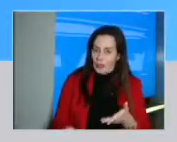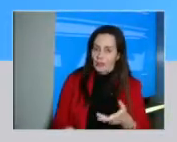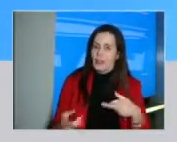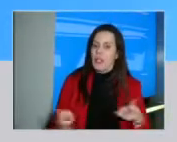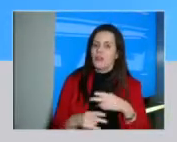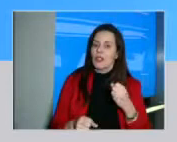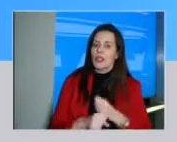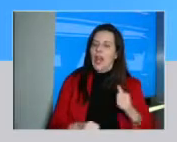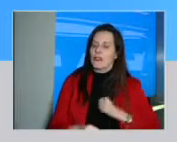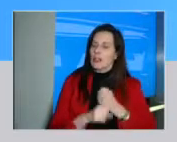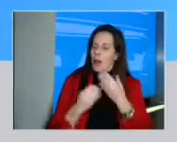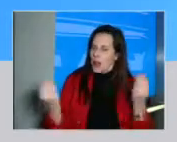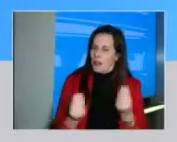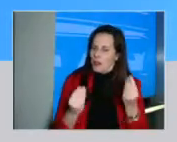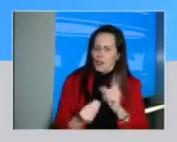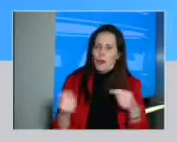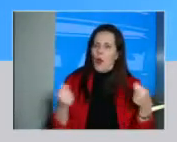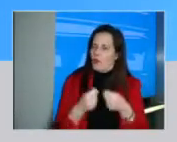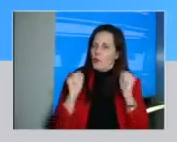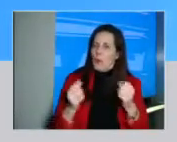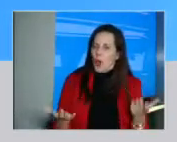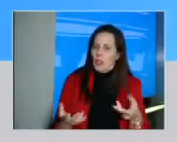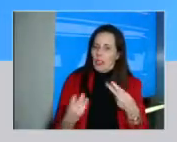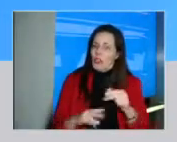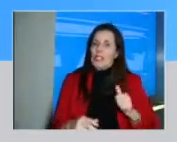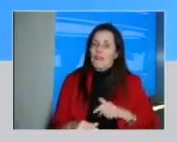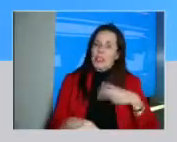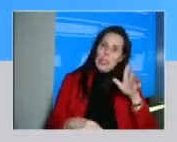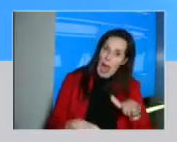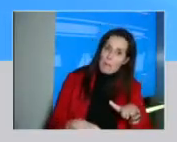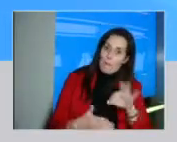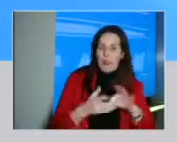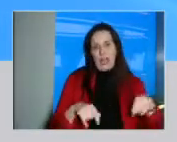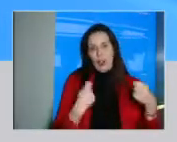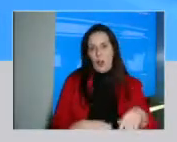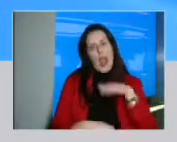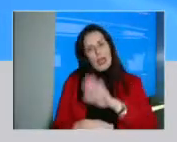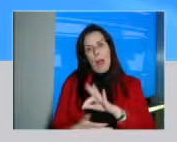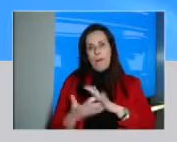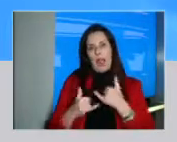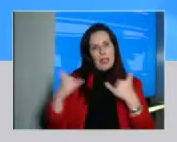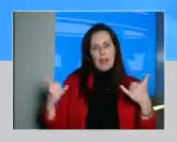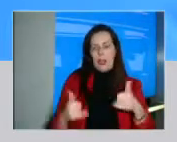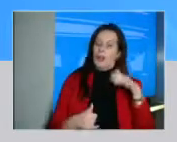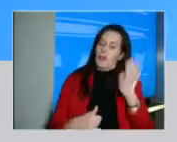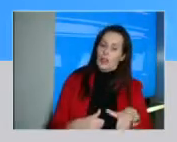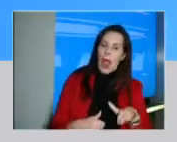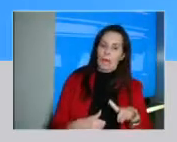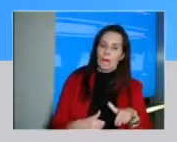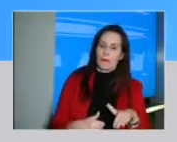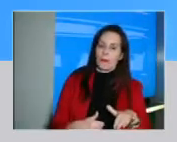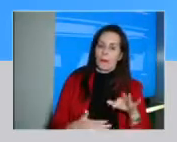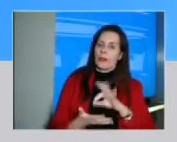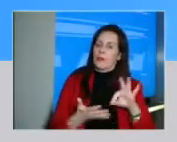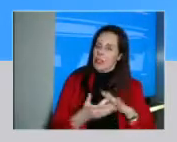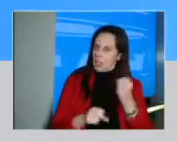אפשר שהצבא יתעסק בכל כך הרבה דברים שהם לא ביטחון. אי אפשר שהצבא יהיה גם משרד חינוך, וגם משרד רווחה, וגם